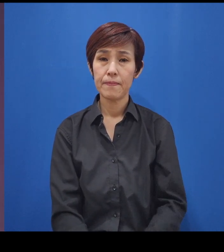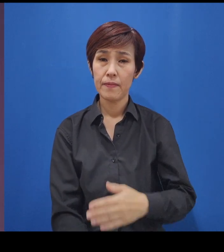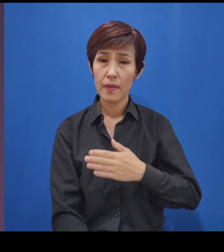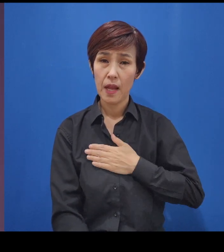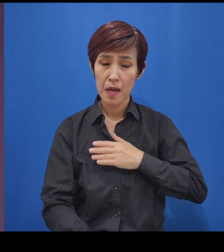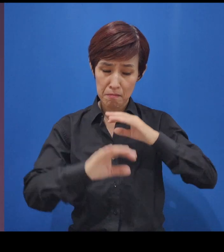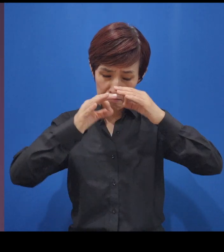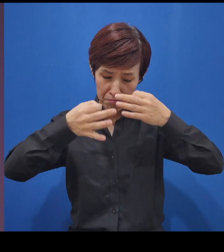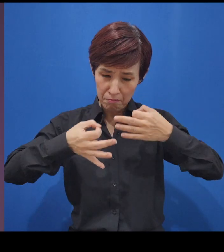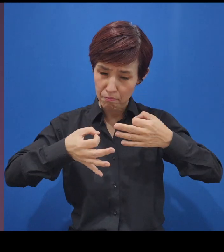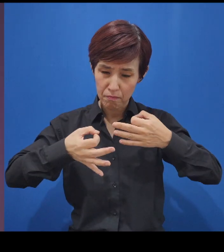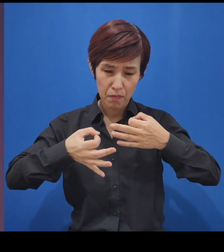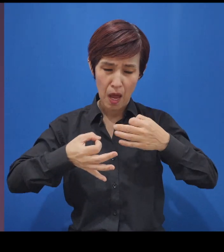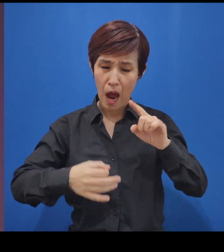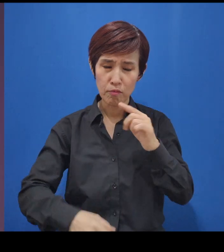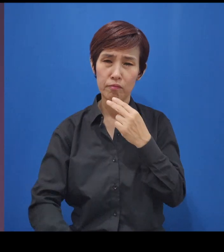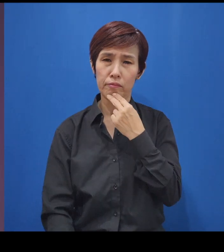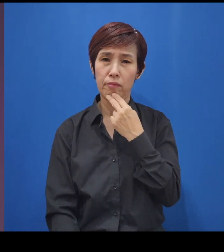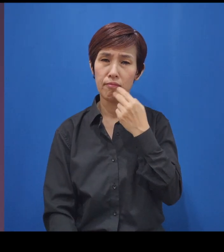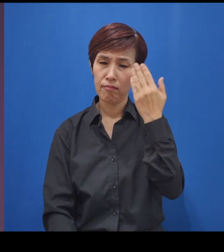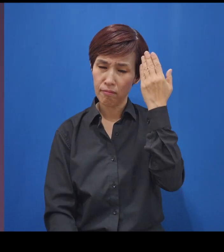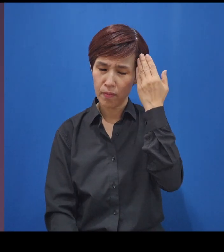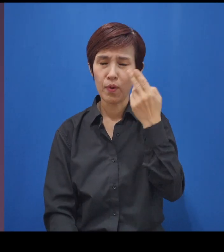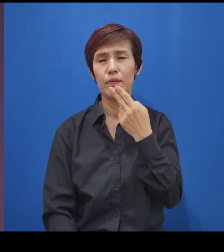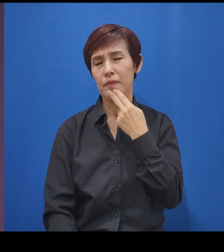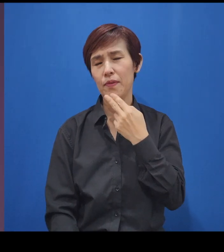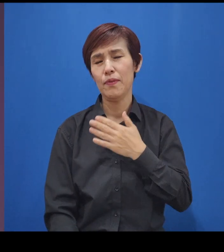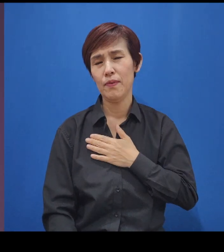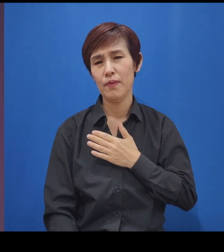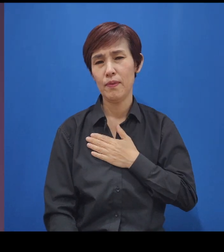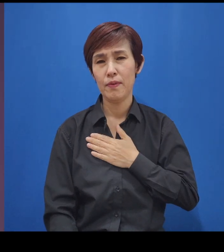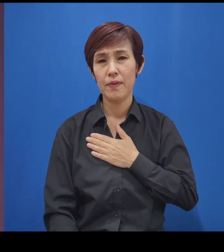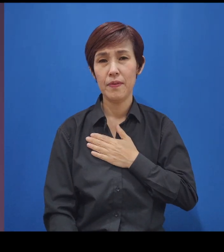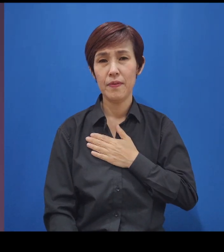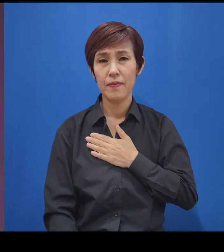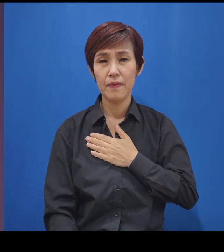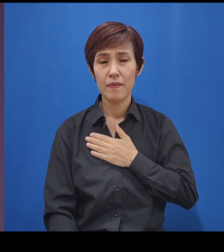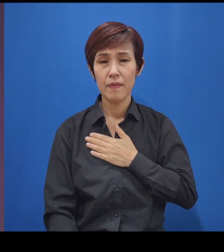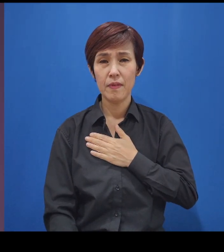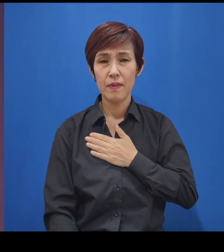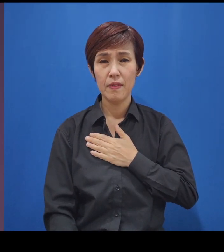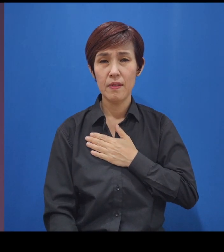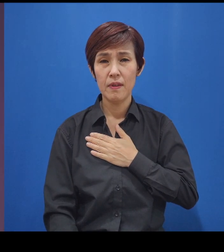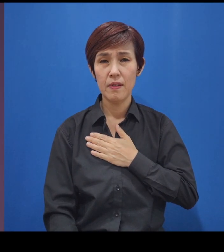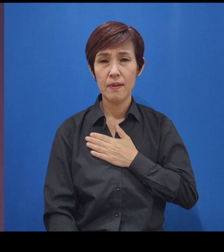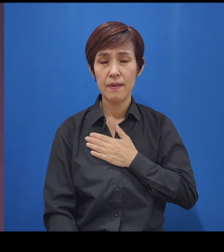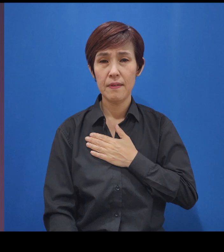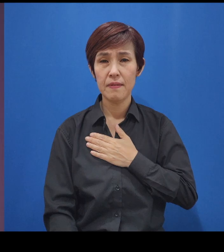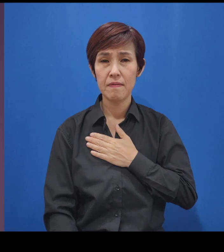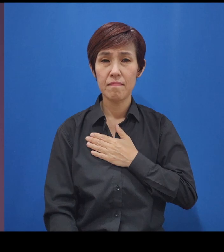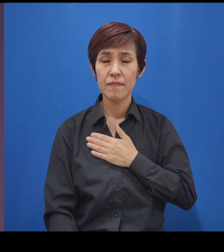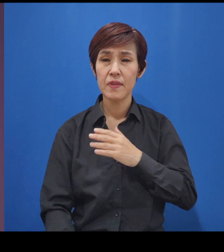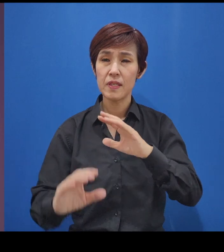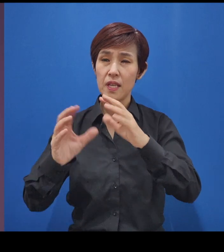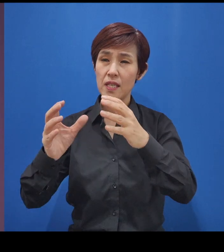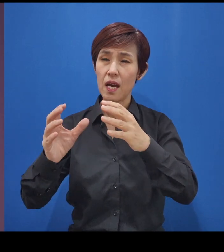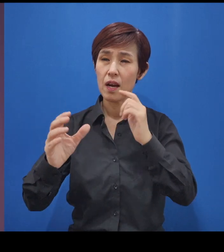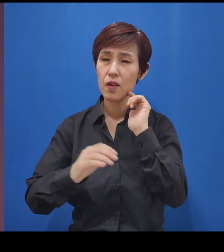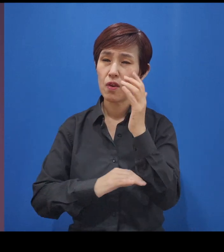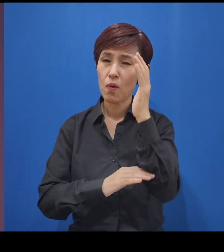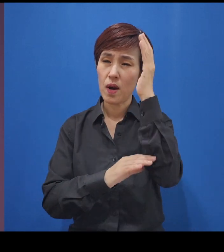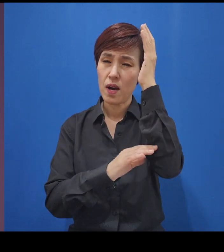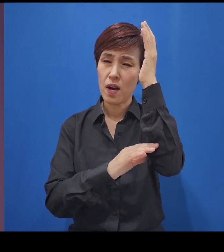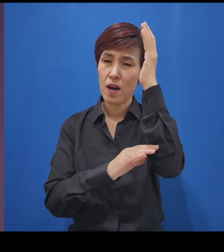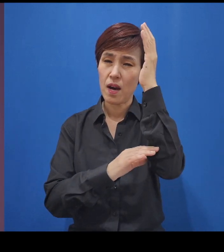내가 가진 게 뭐라고, 내가 아는 게 뭐라고, 내 사랑이 뭐라고, 세상 헛된 모든